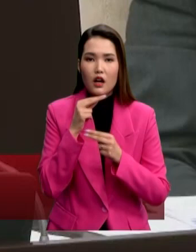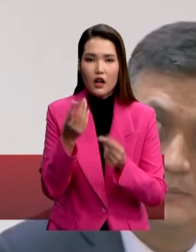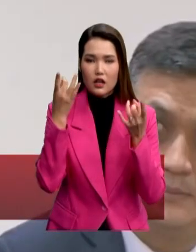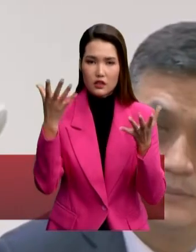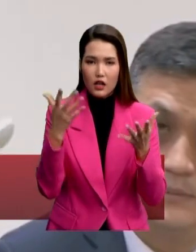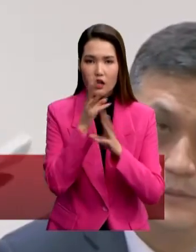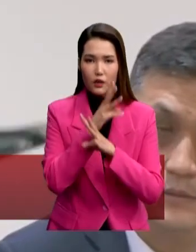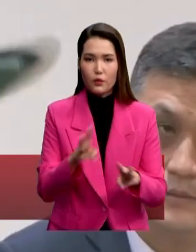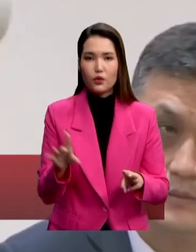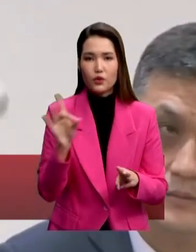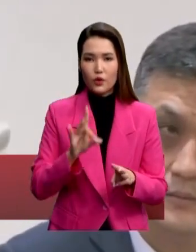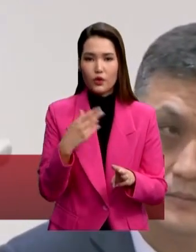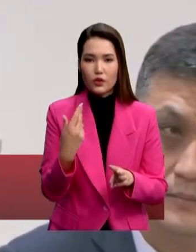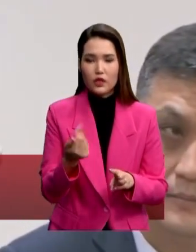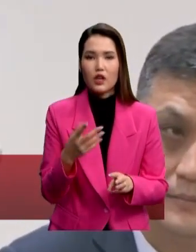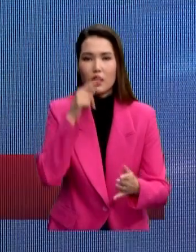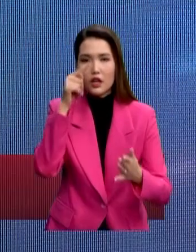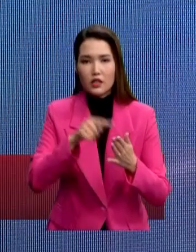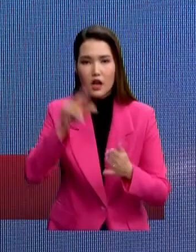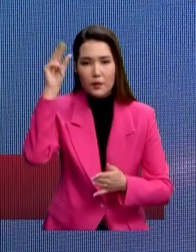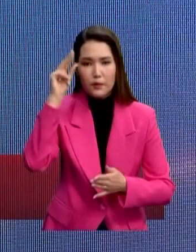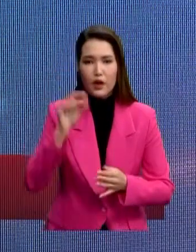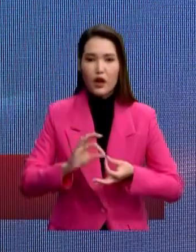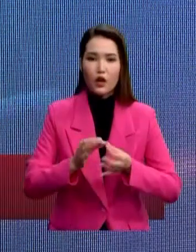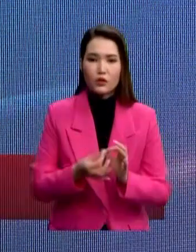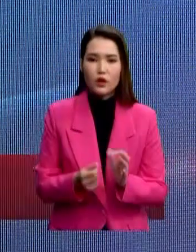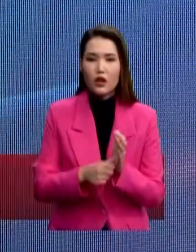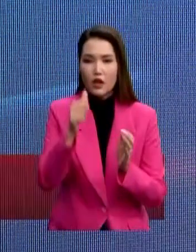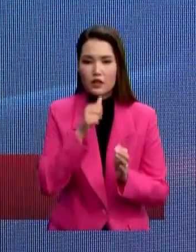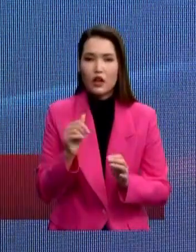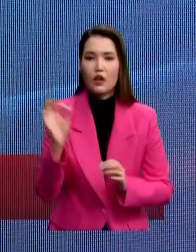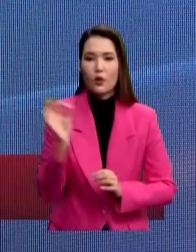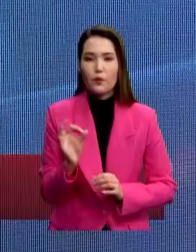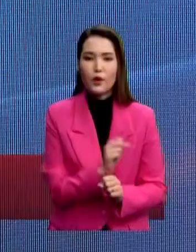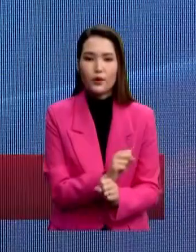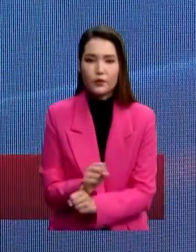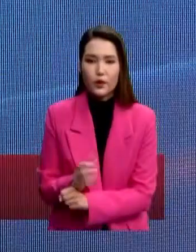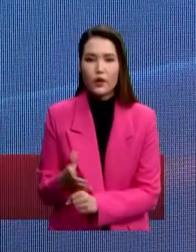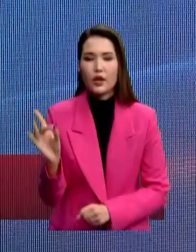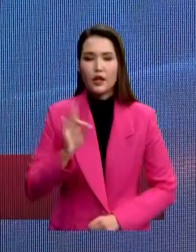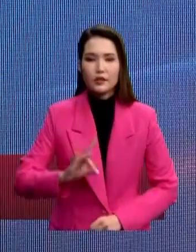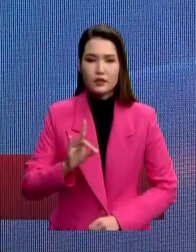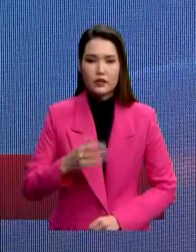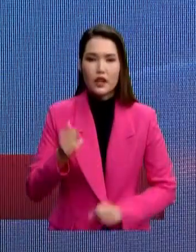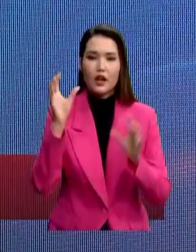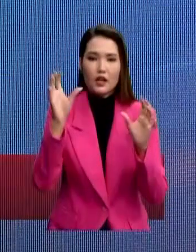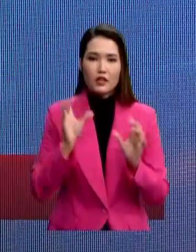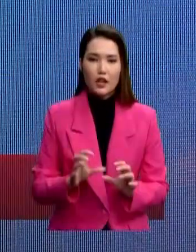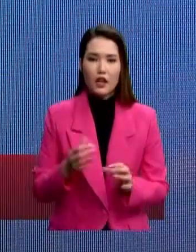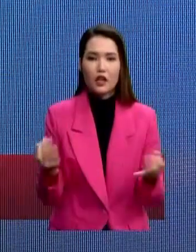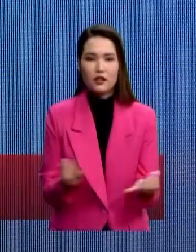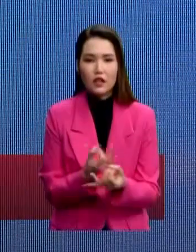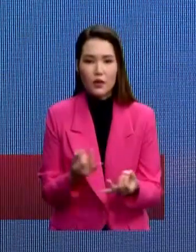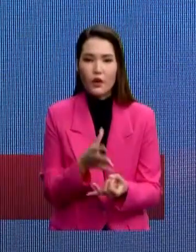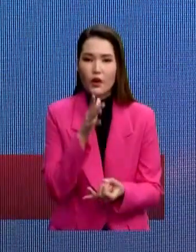нақтыланған бюджет жобасына шикі деген баға берді. Бірақ алда әлі комитет отырыстары өтеді, түзетулер жан-жақты талқыланып барып